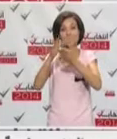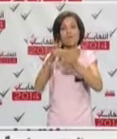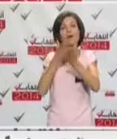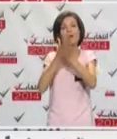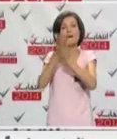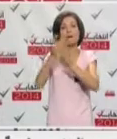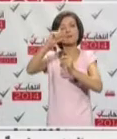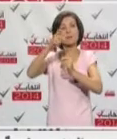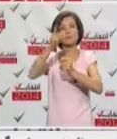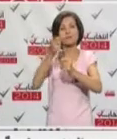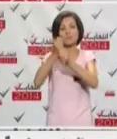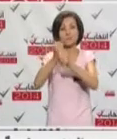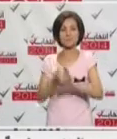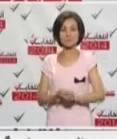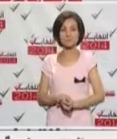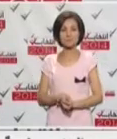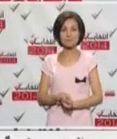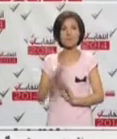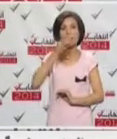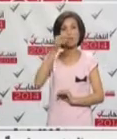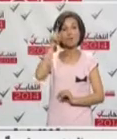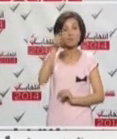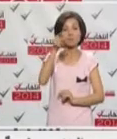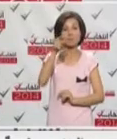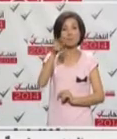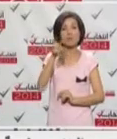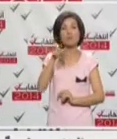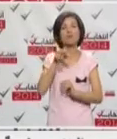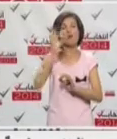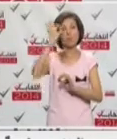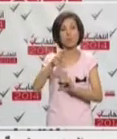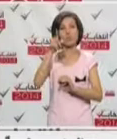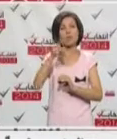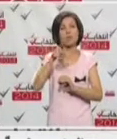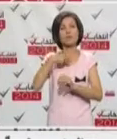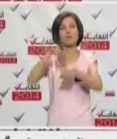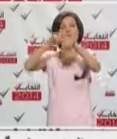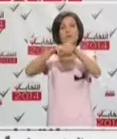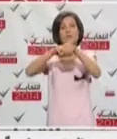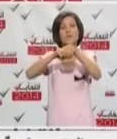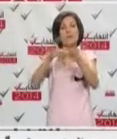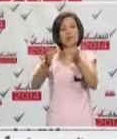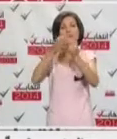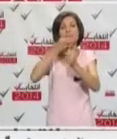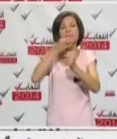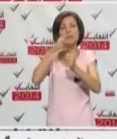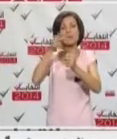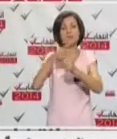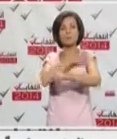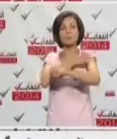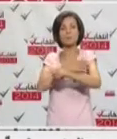على اجورهم واقول لهؤلاء الذين يستعبدون العمال ستن في منطقه قصير